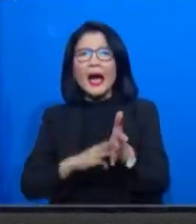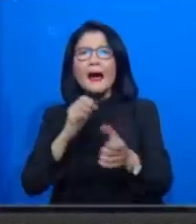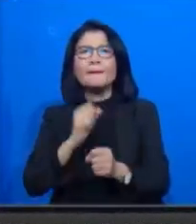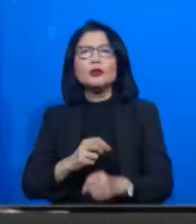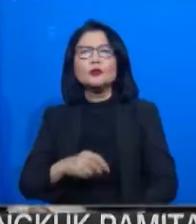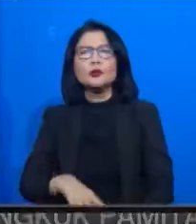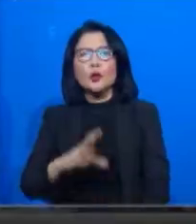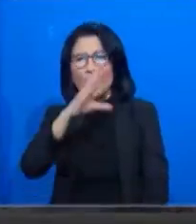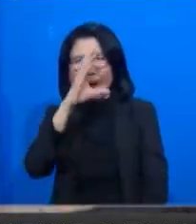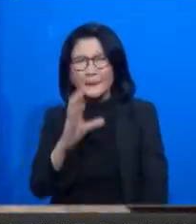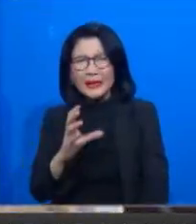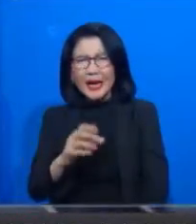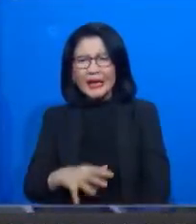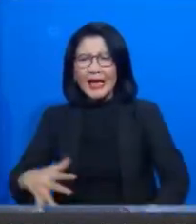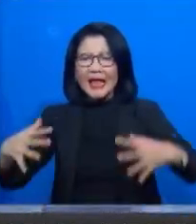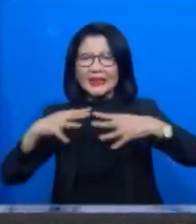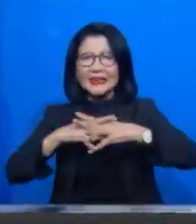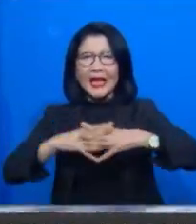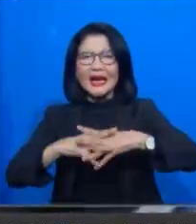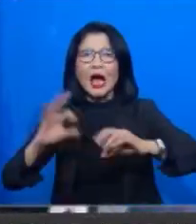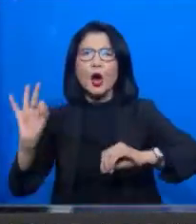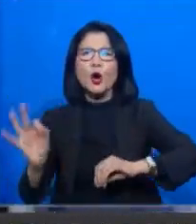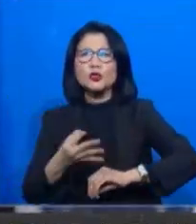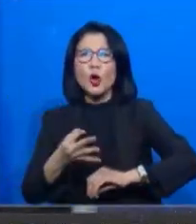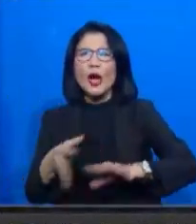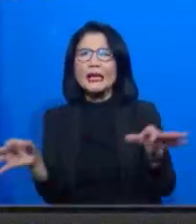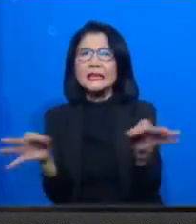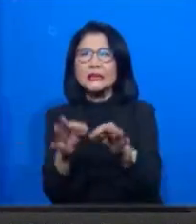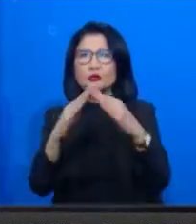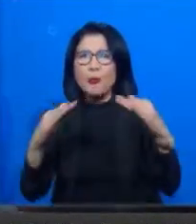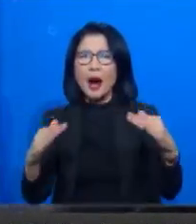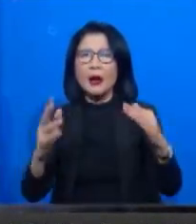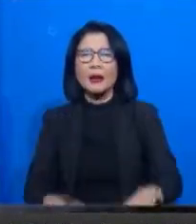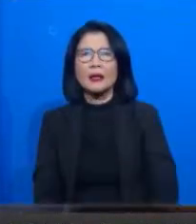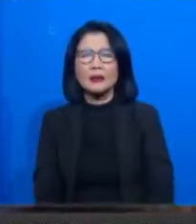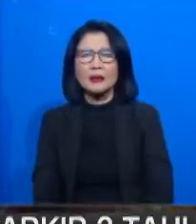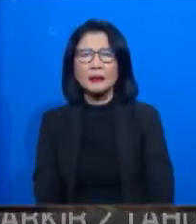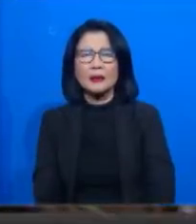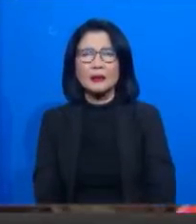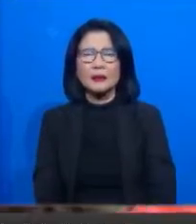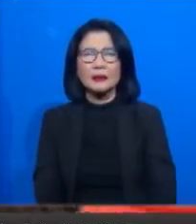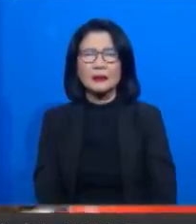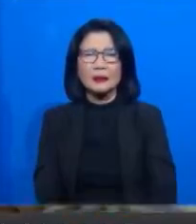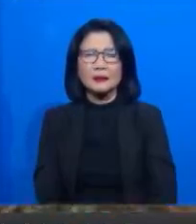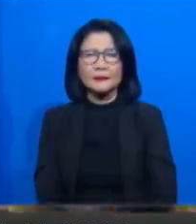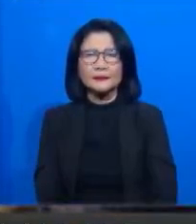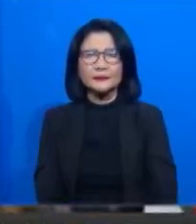September di sebuah lahan kosong tak jauh dari rumahnya. Tim Liputan, CNN Indonesia.